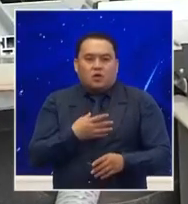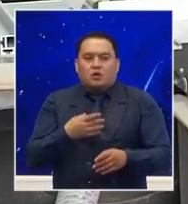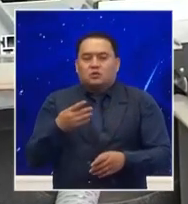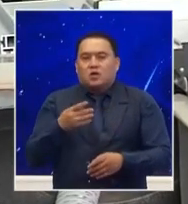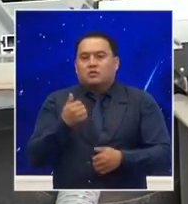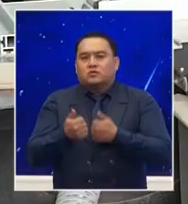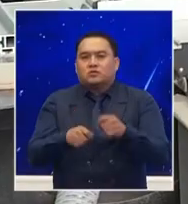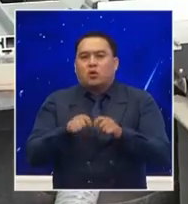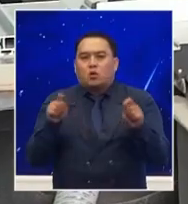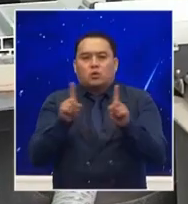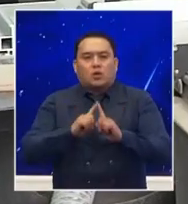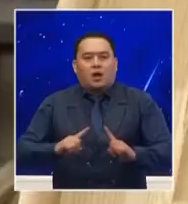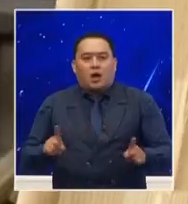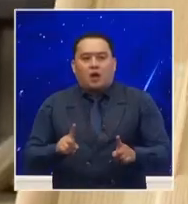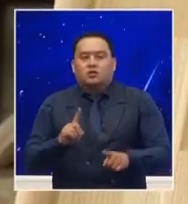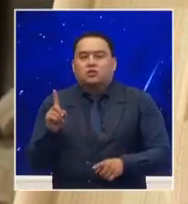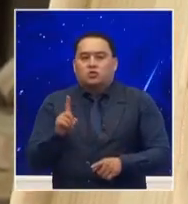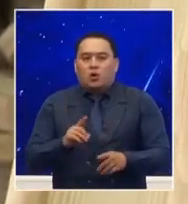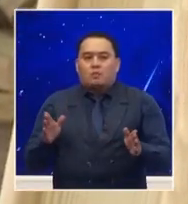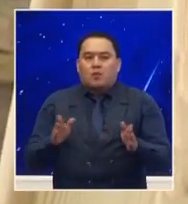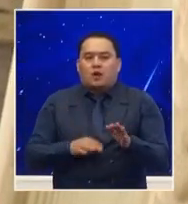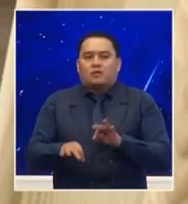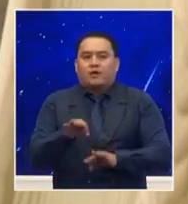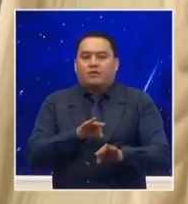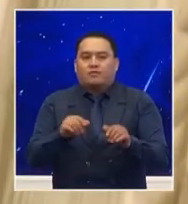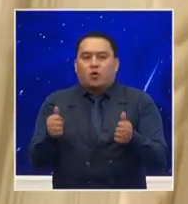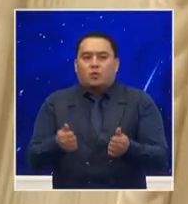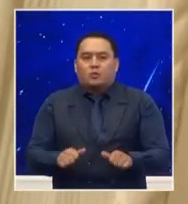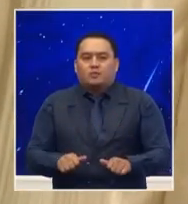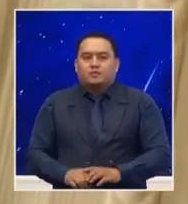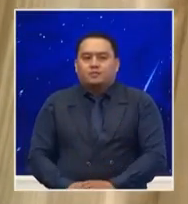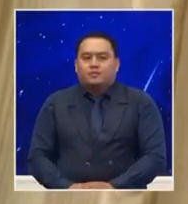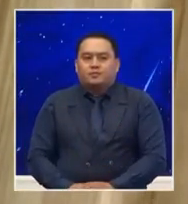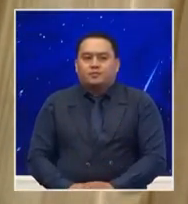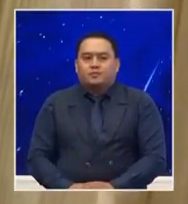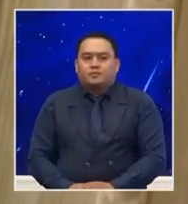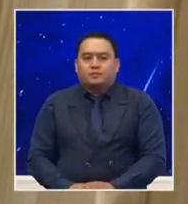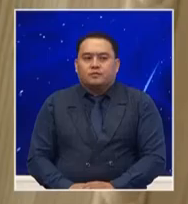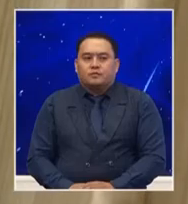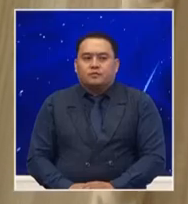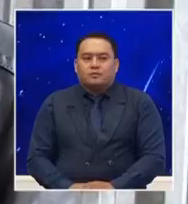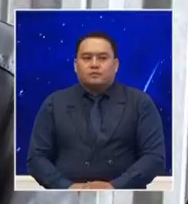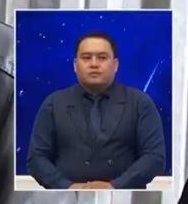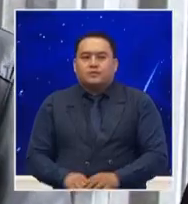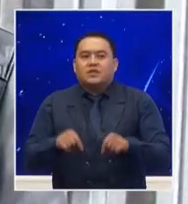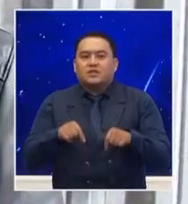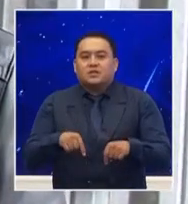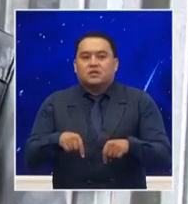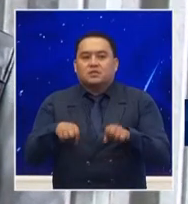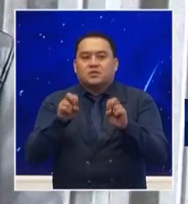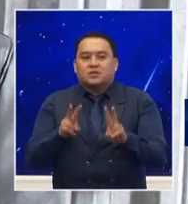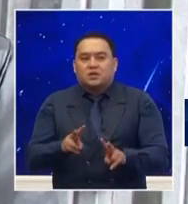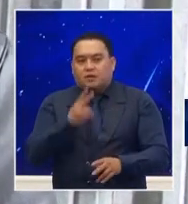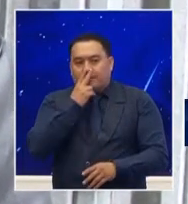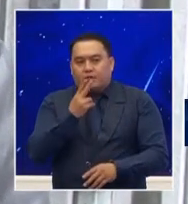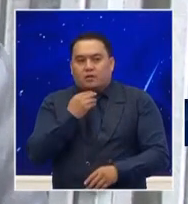и создают уникальные модели малых архитектурных форм. Здесь эксперты были, смотрели. Но здесь тоже лучшее,